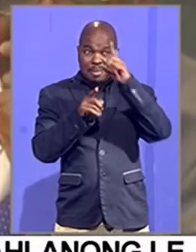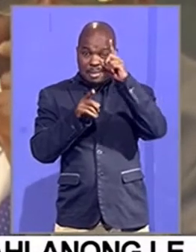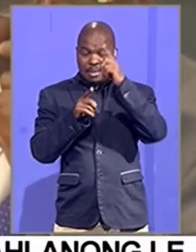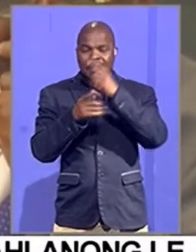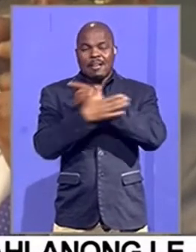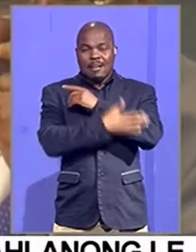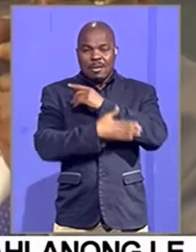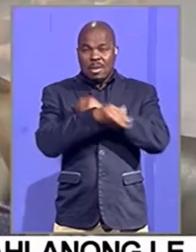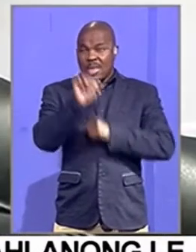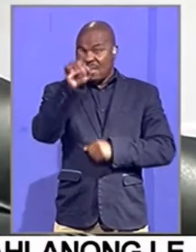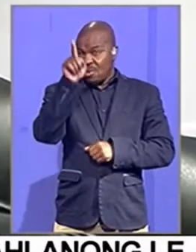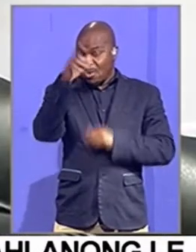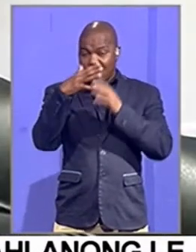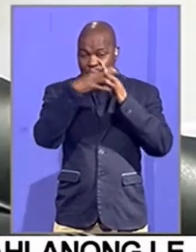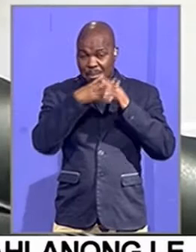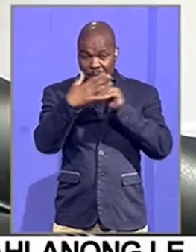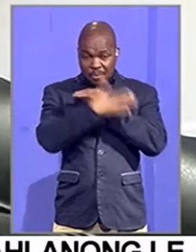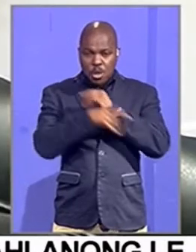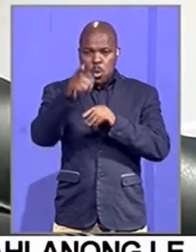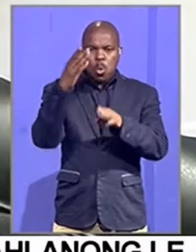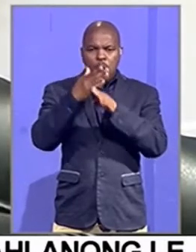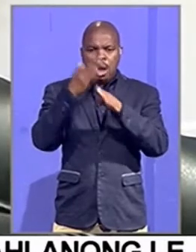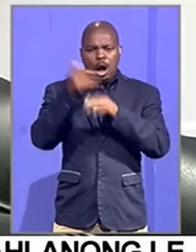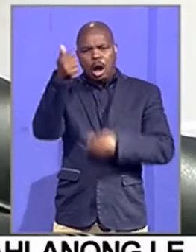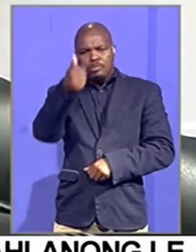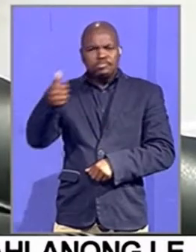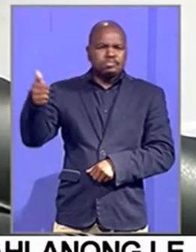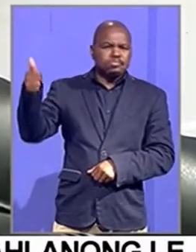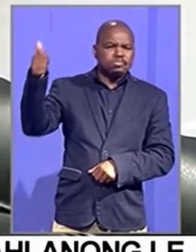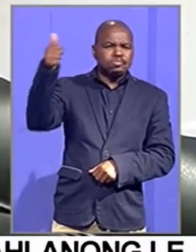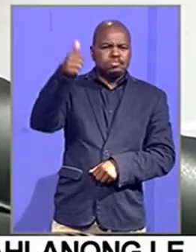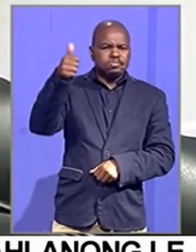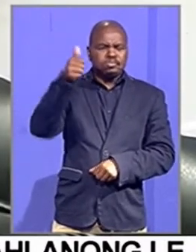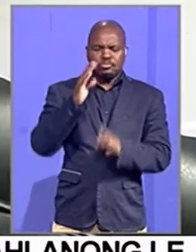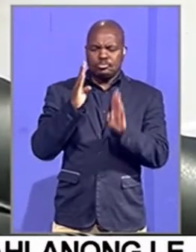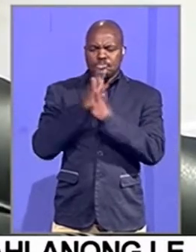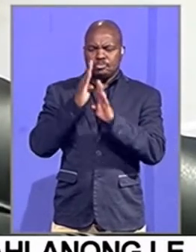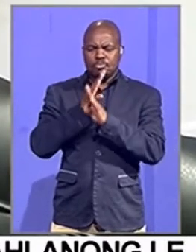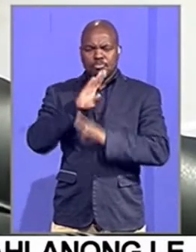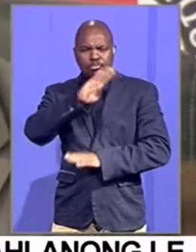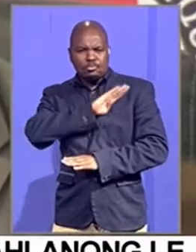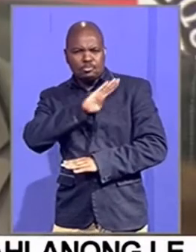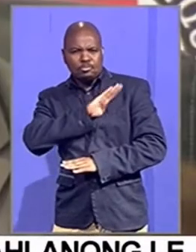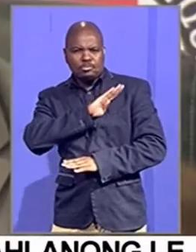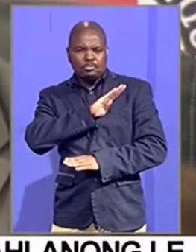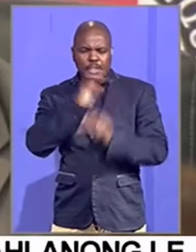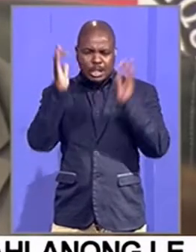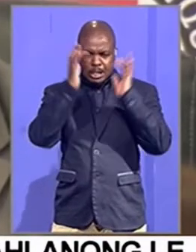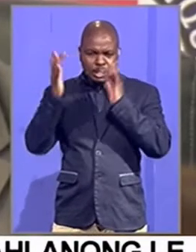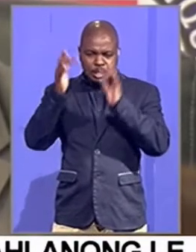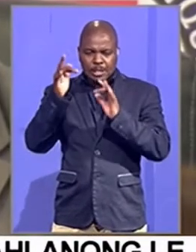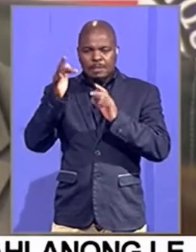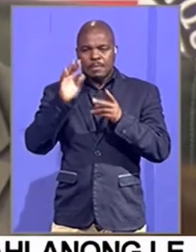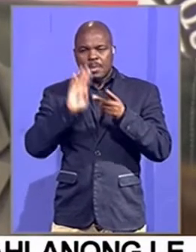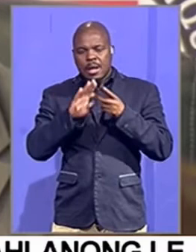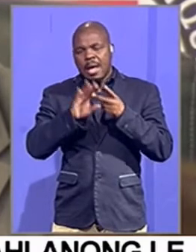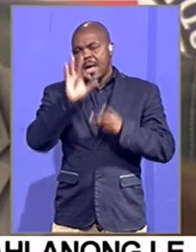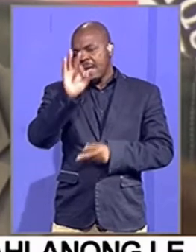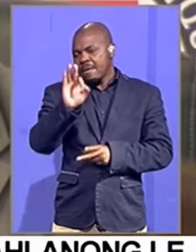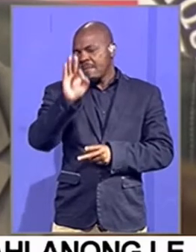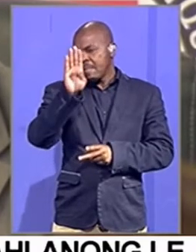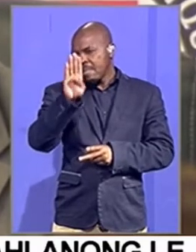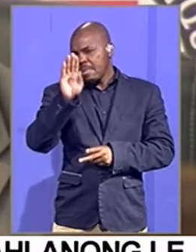ba leka wa re o bo le moetapele wa diphiri tša mašole military intelligence go ba FBI